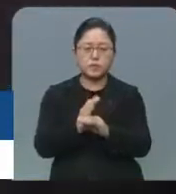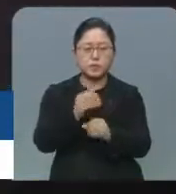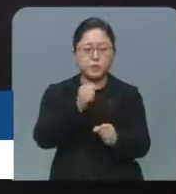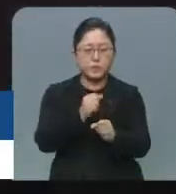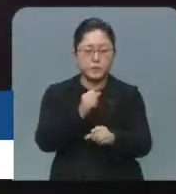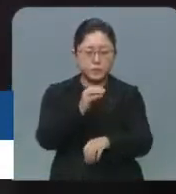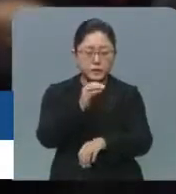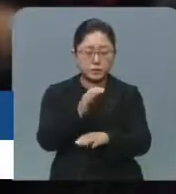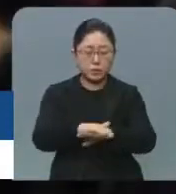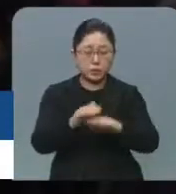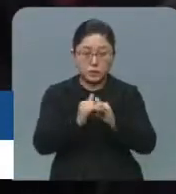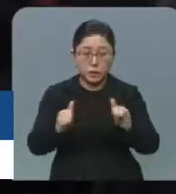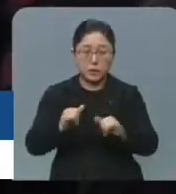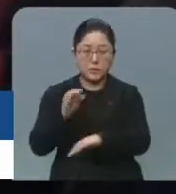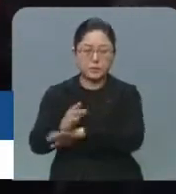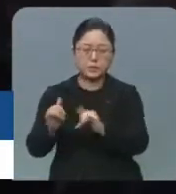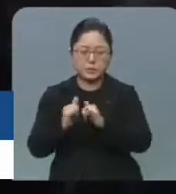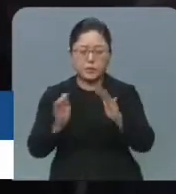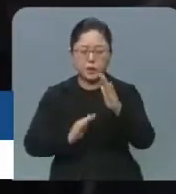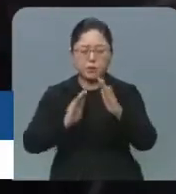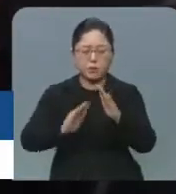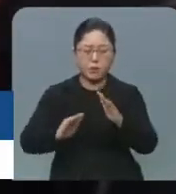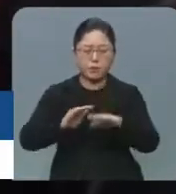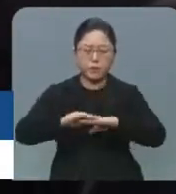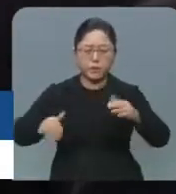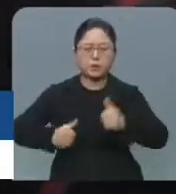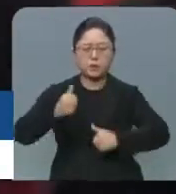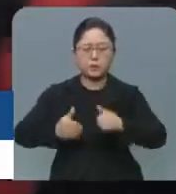생산자와 소비자를 위해 공정한 경쟁이